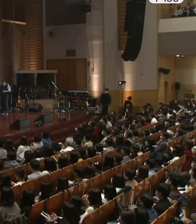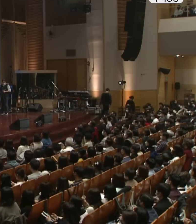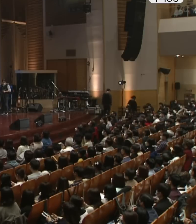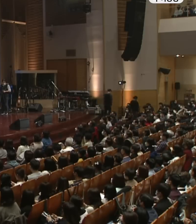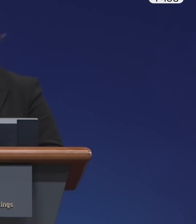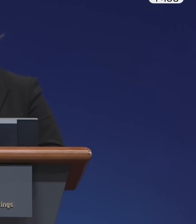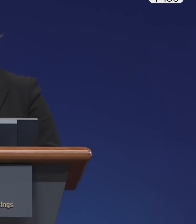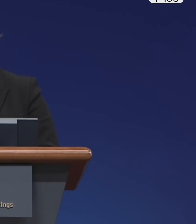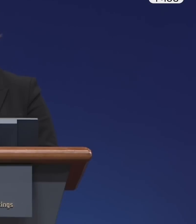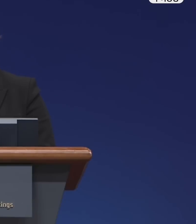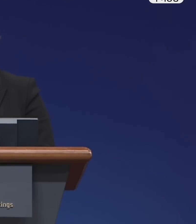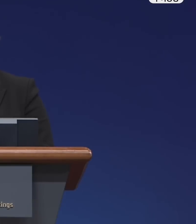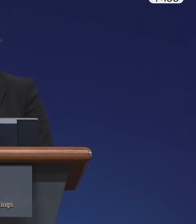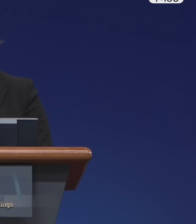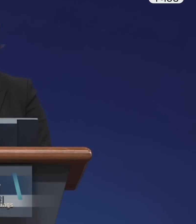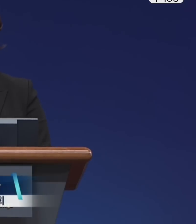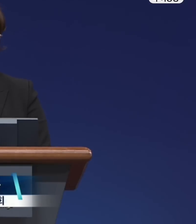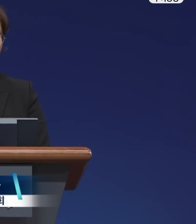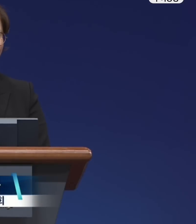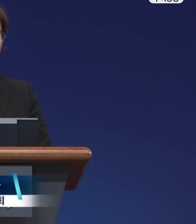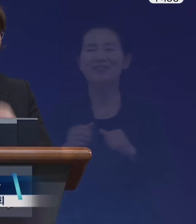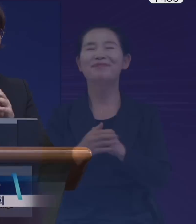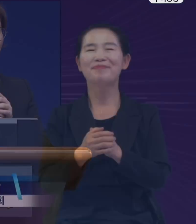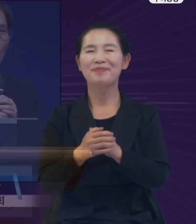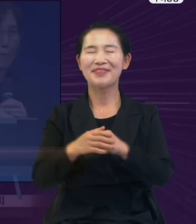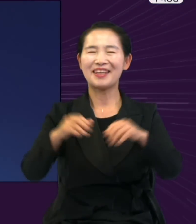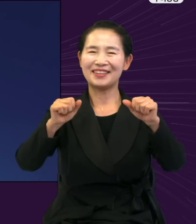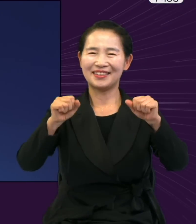안녕하세요. 저는 이연숙이라고 합니다.